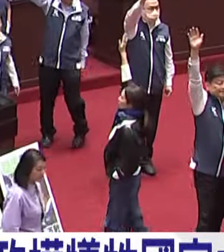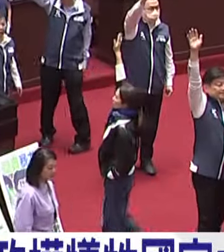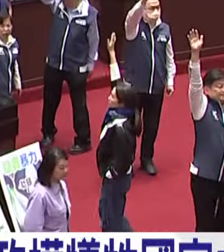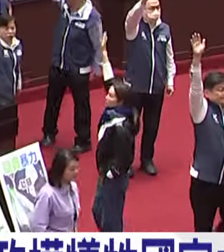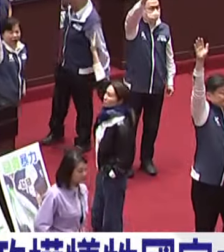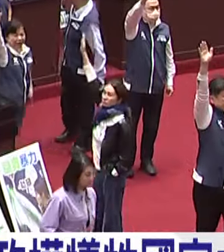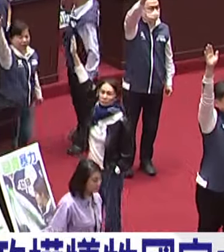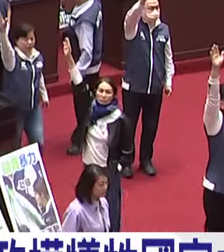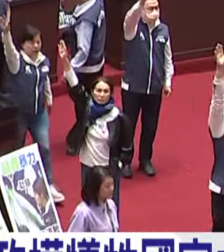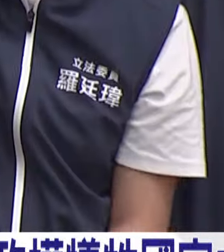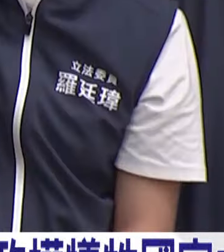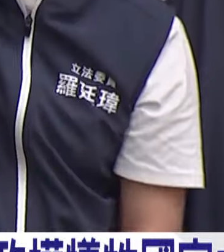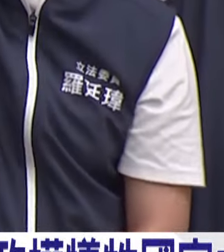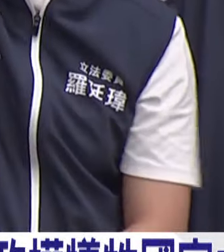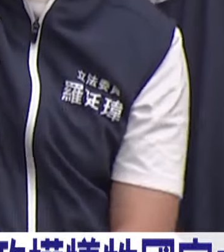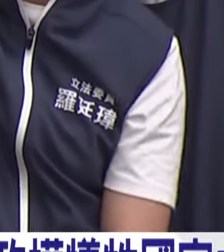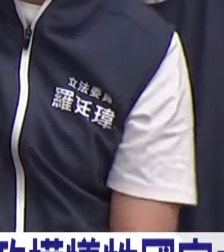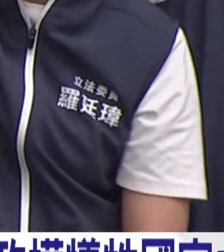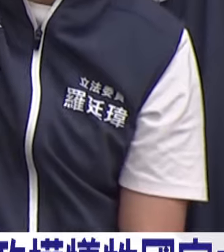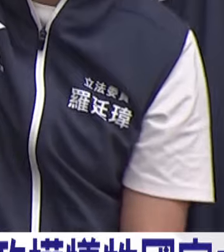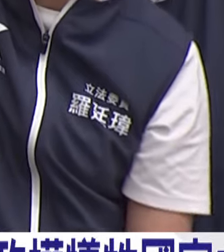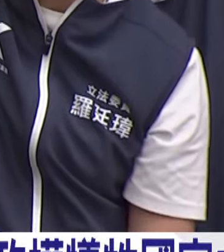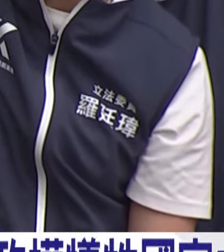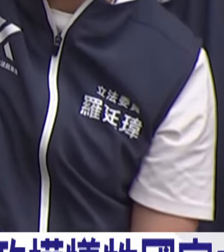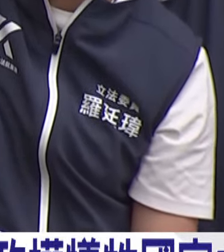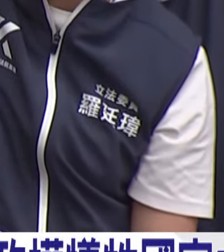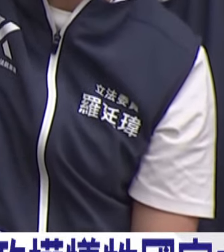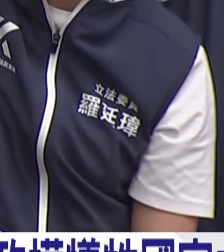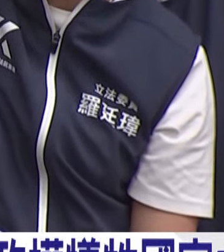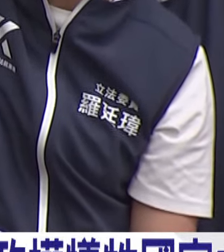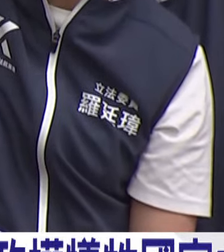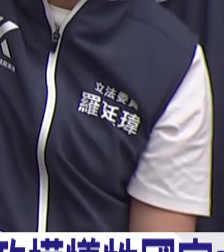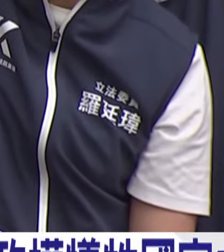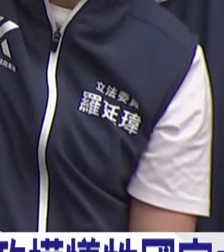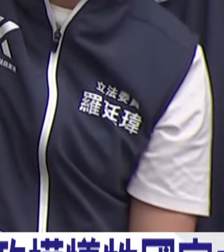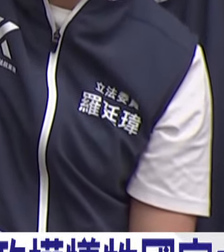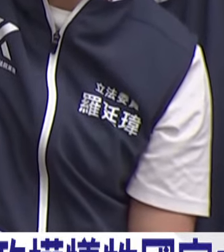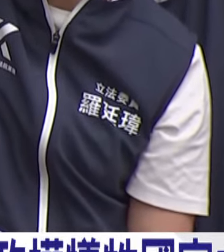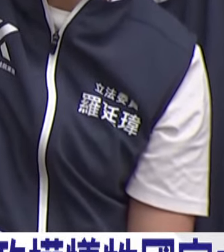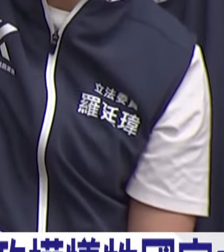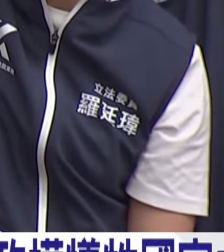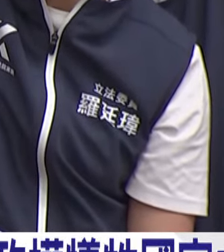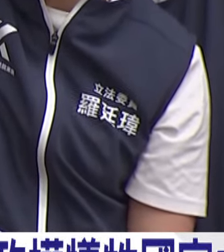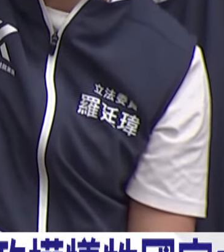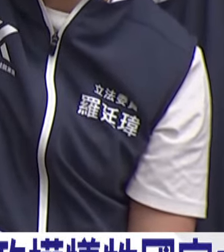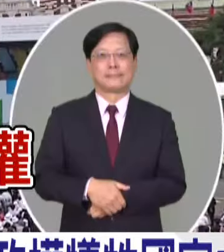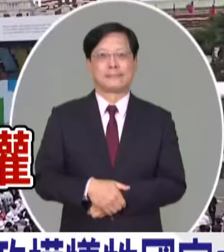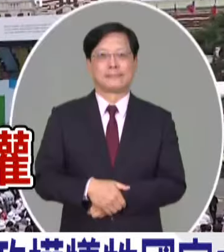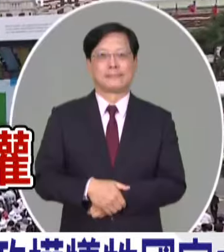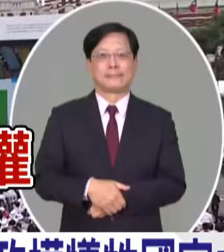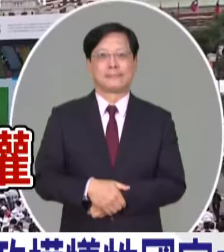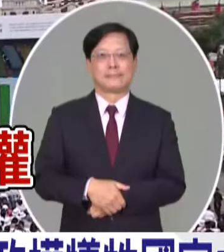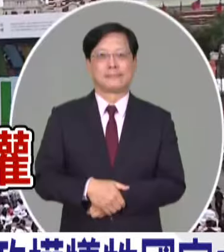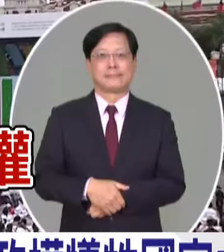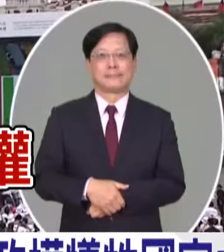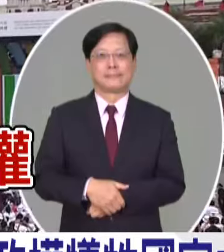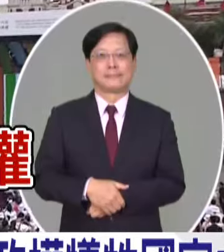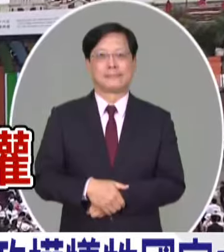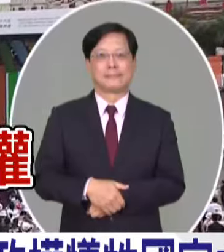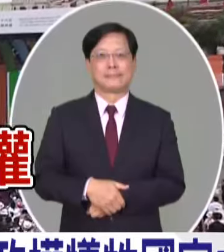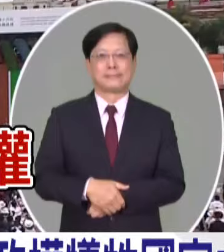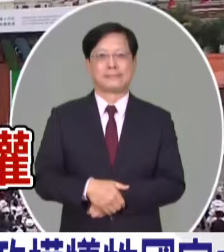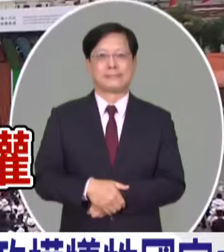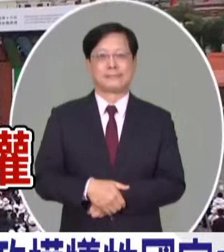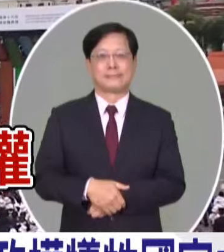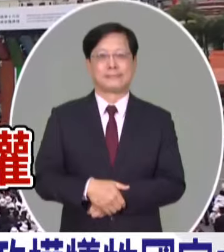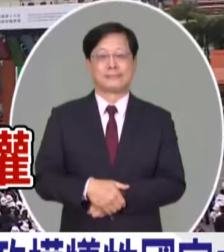事运作应该遵守程序正义，任何一个政党都应该反